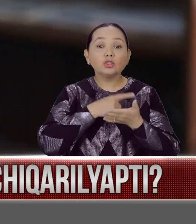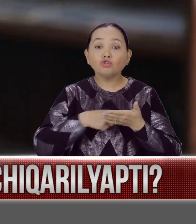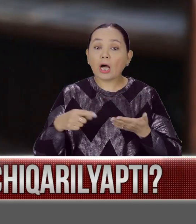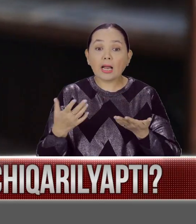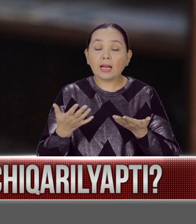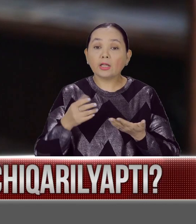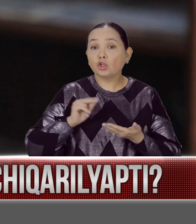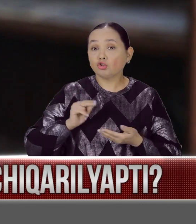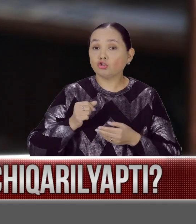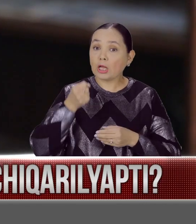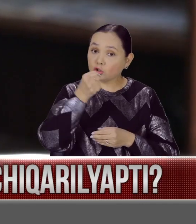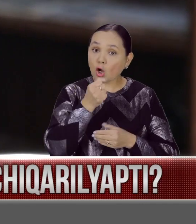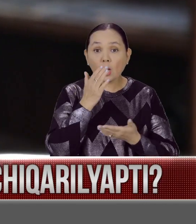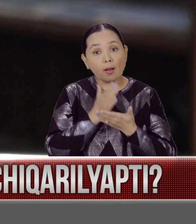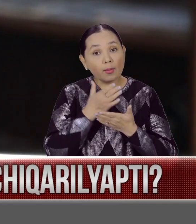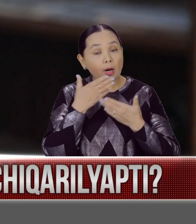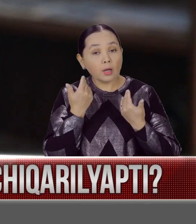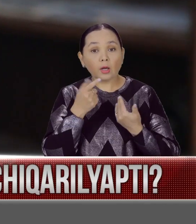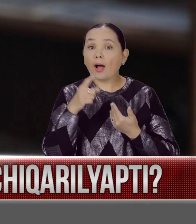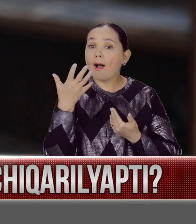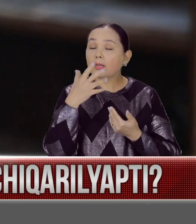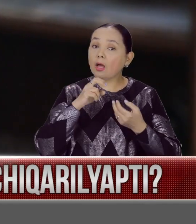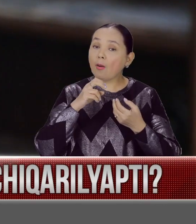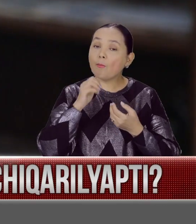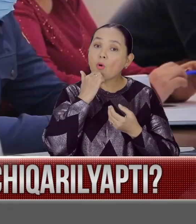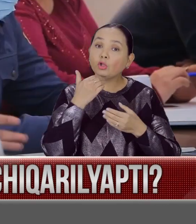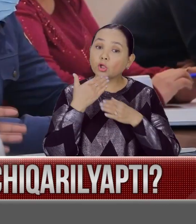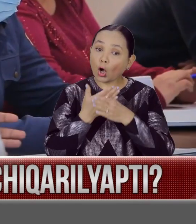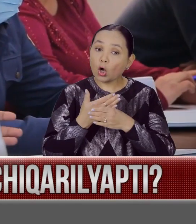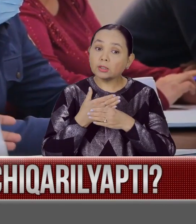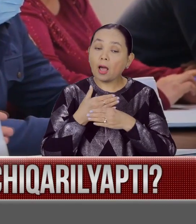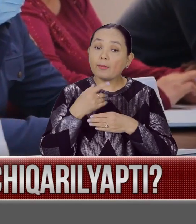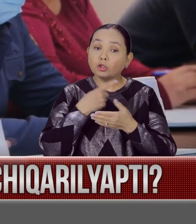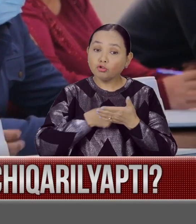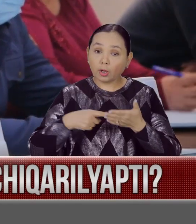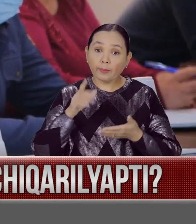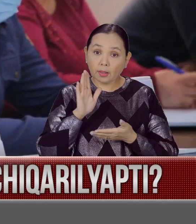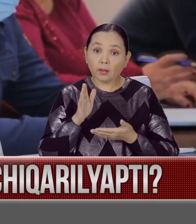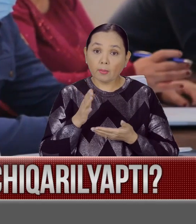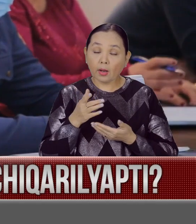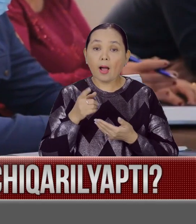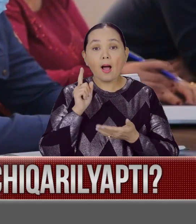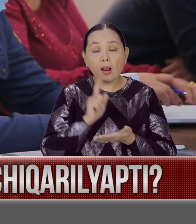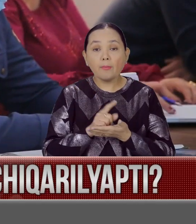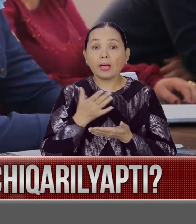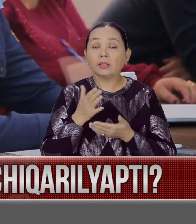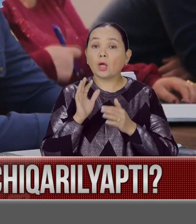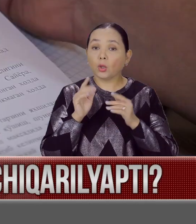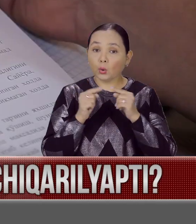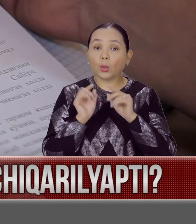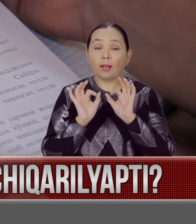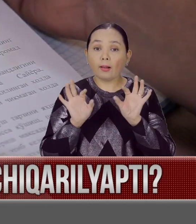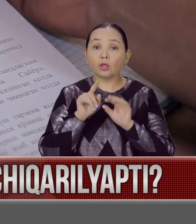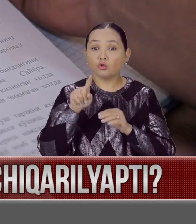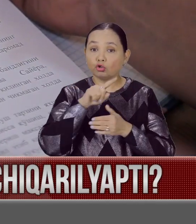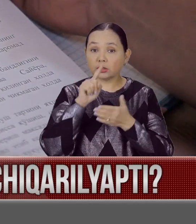chiqariladi? Ishga joylashganmi yoki bo'lmasa o'sha qanaqadir moddiy yordam bilan chiqib ketib qolmaydi ko'la, to'g'rimi? Albatta, to'g'ri gapiryapsiz.